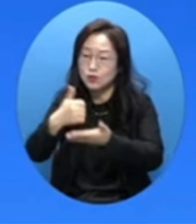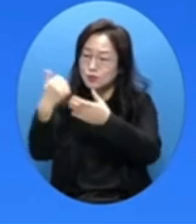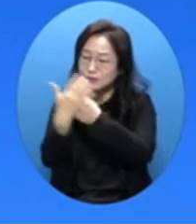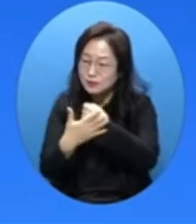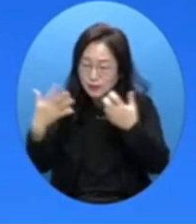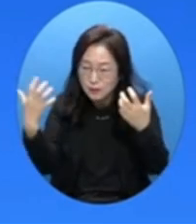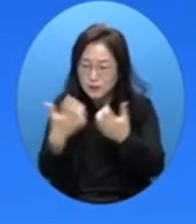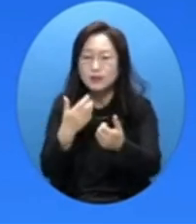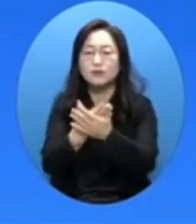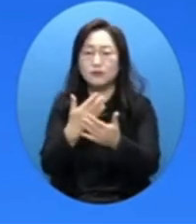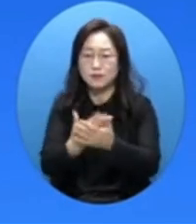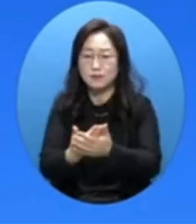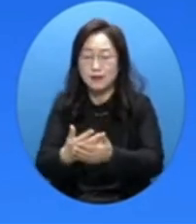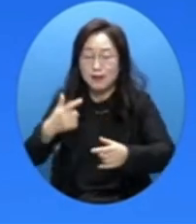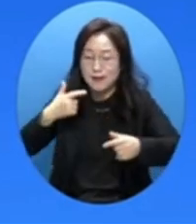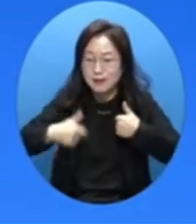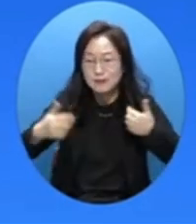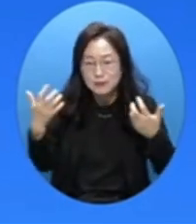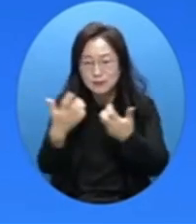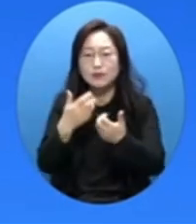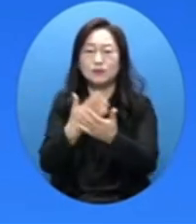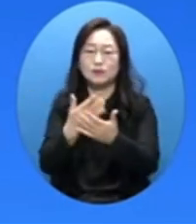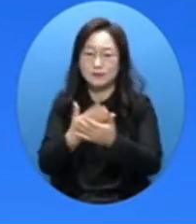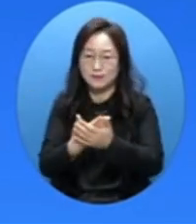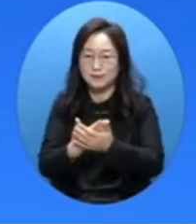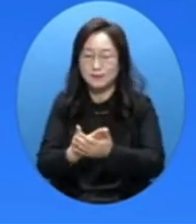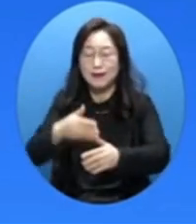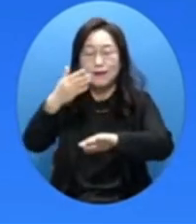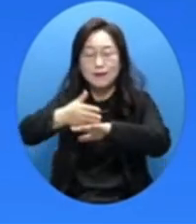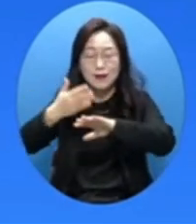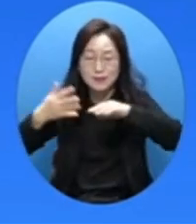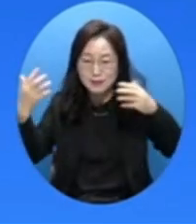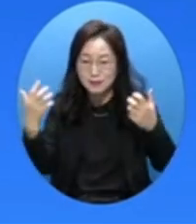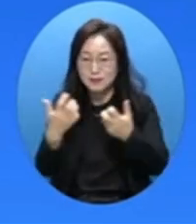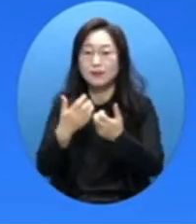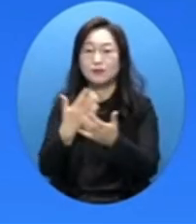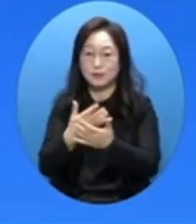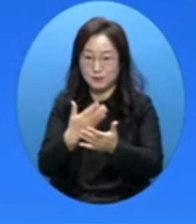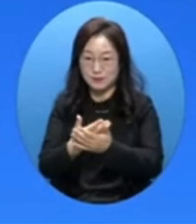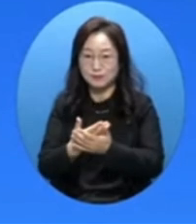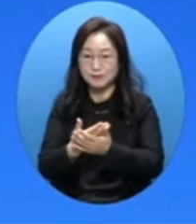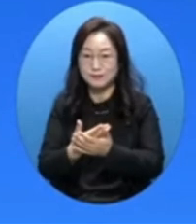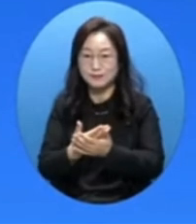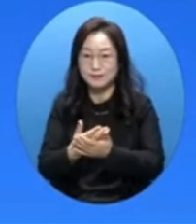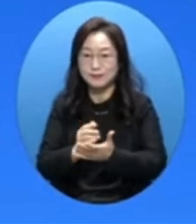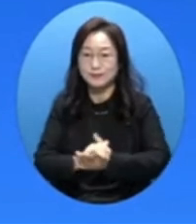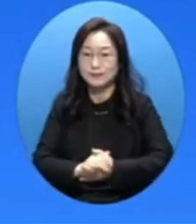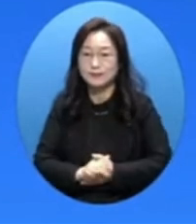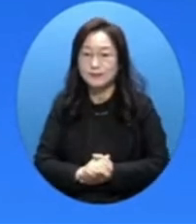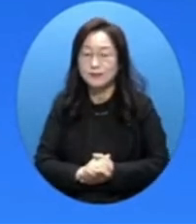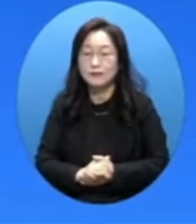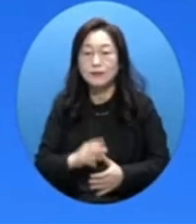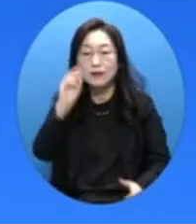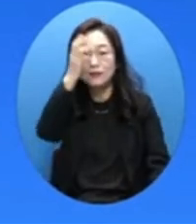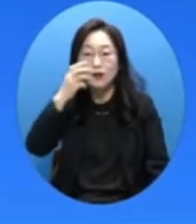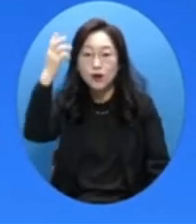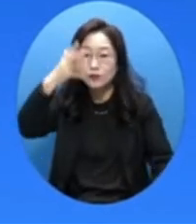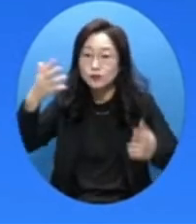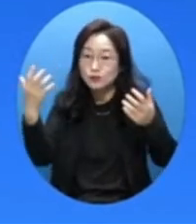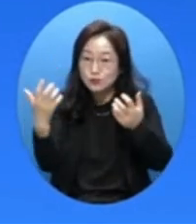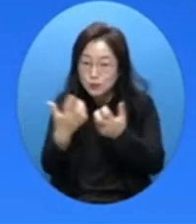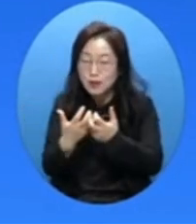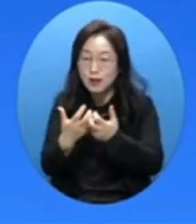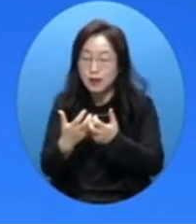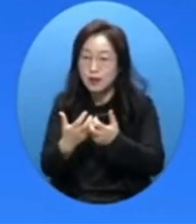넘쳐나게 하여 주옵소서. 기쁨이 넘쳐나게 하여 주옵소서. 감사가 넘쳐나게 하여 주옵소서. 성령으로